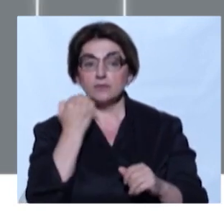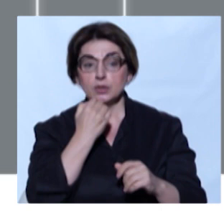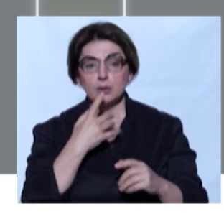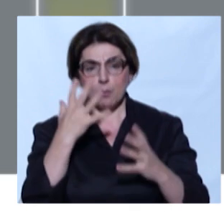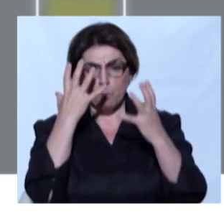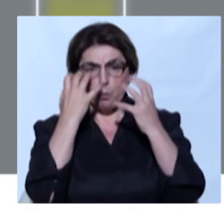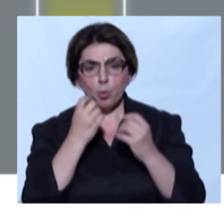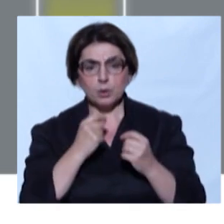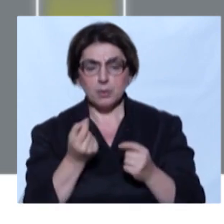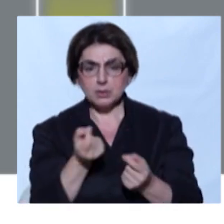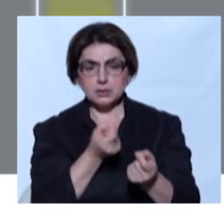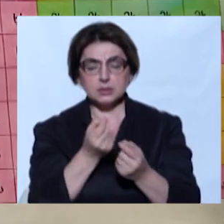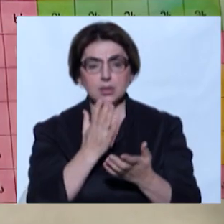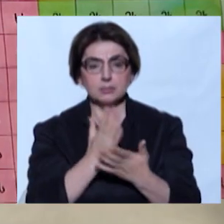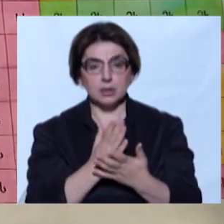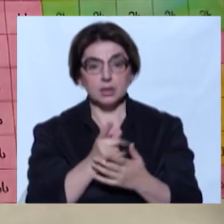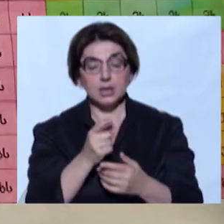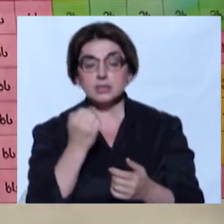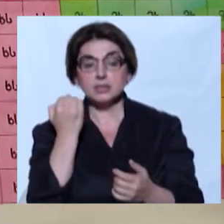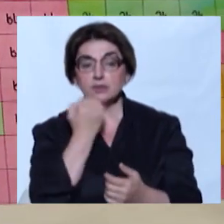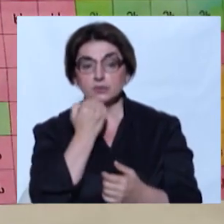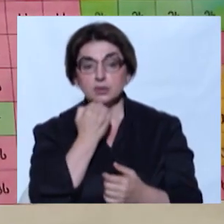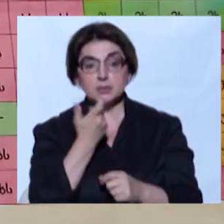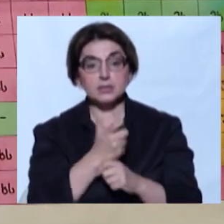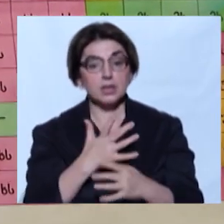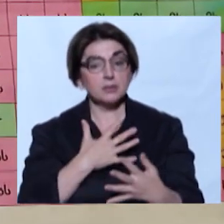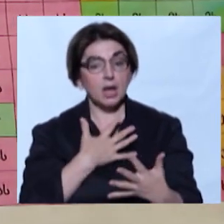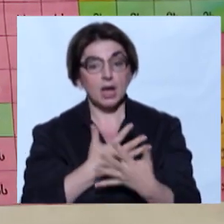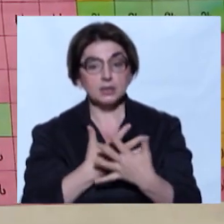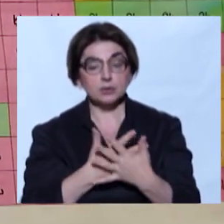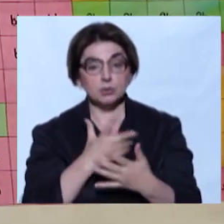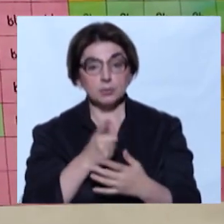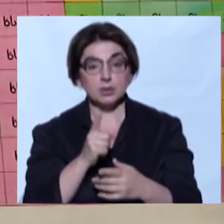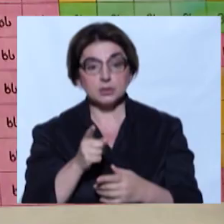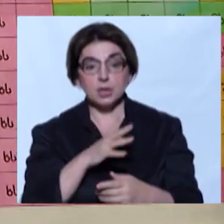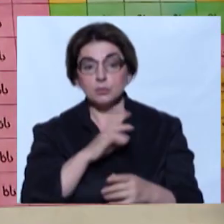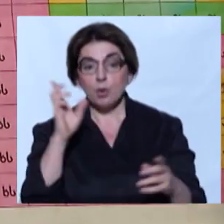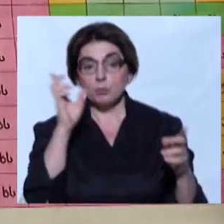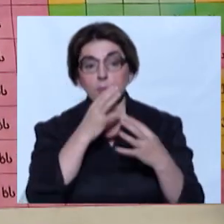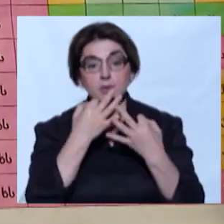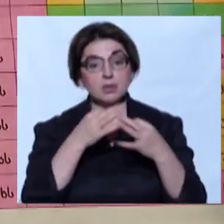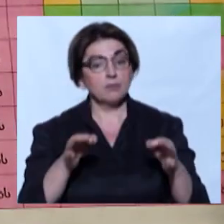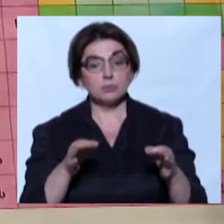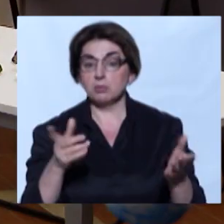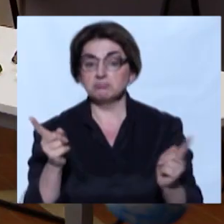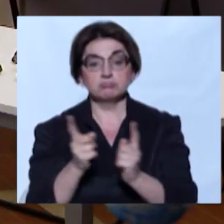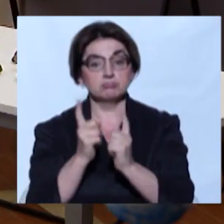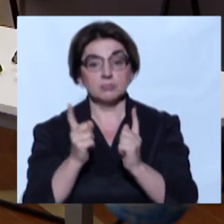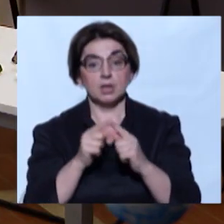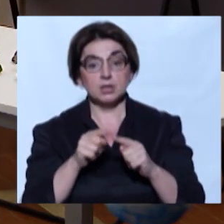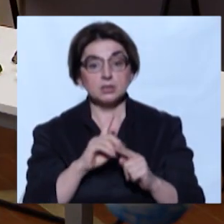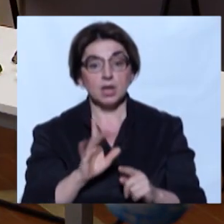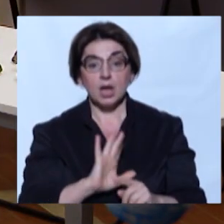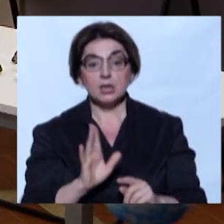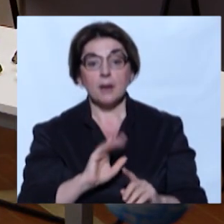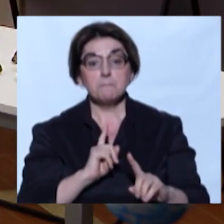მოშავო კრისტალების სახითაა. ეს ნივთიერებები იმდენად აქტიურები არიან, რომ ისინი ბუნებაში თავისუფალი სახით არ გვხვდებიან. ისინი